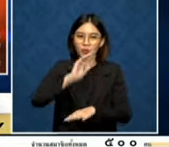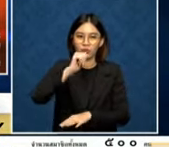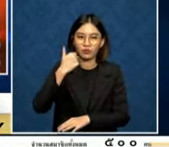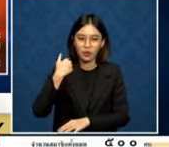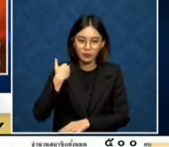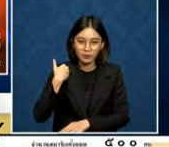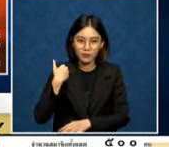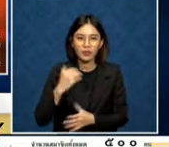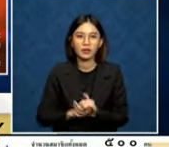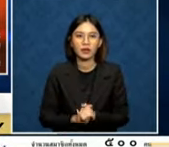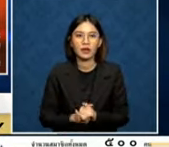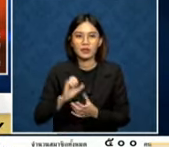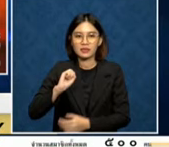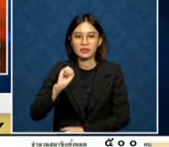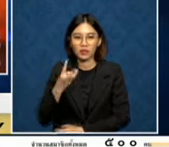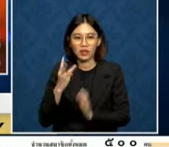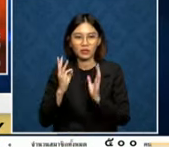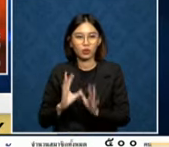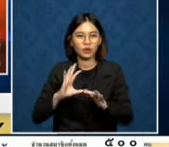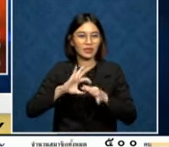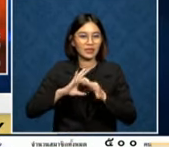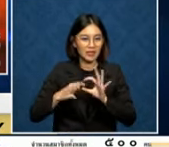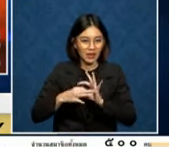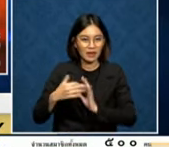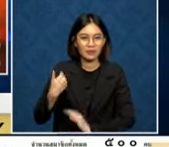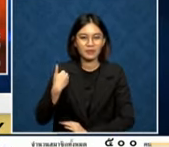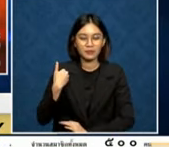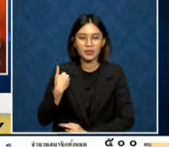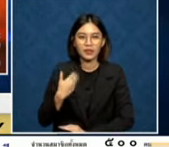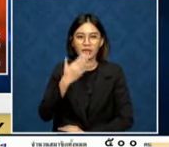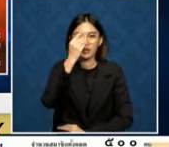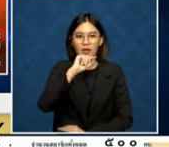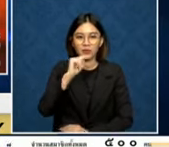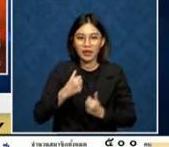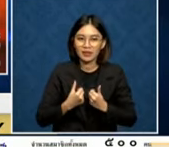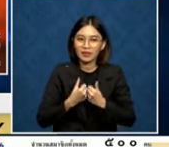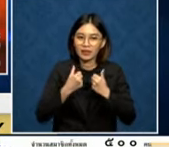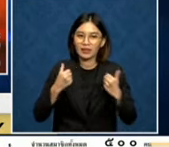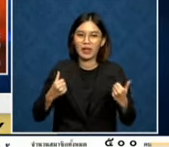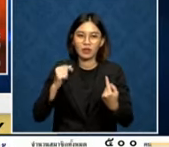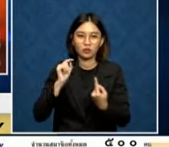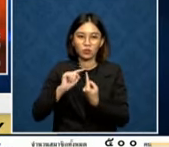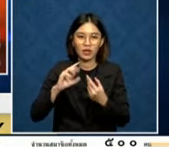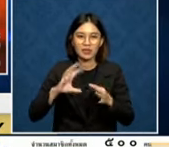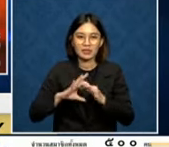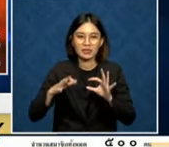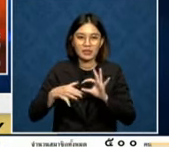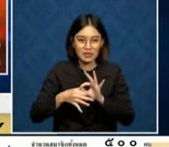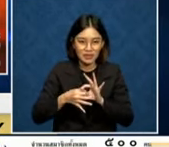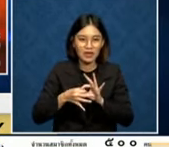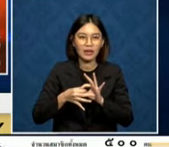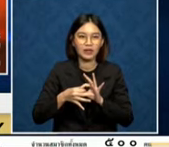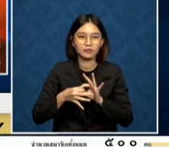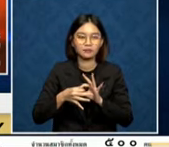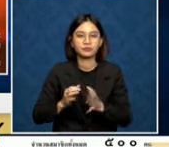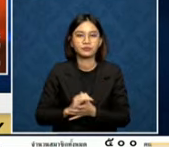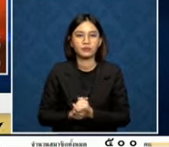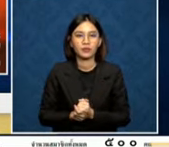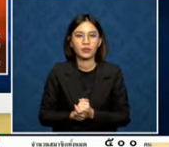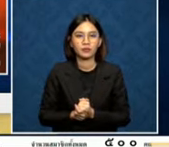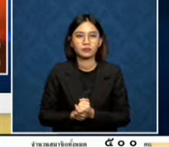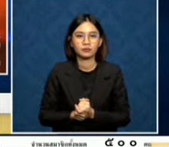นะครับและยกระดับสวัสดิการนักกีฬาด้วยครับเพื่อขยายแล้วก็ขยายไปสู่เ่อกีฬาสมัครเล่นครับท่าน